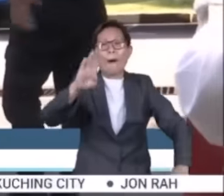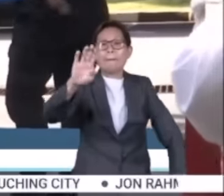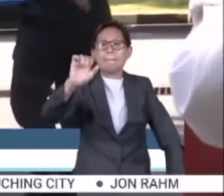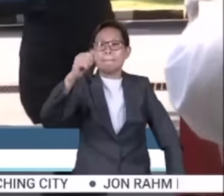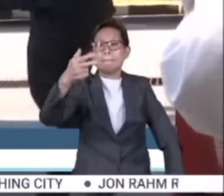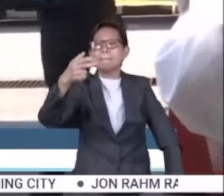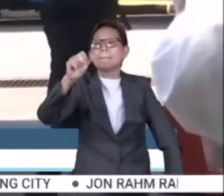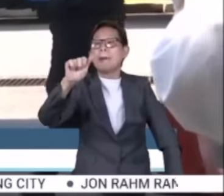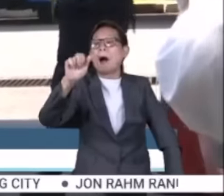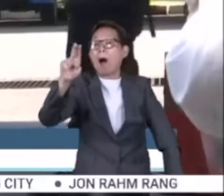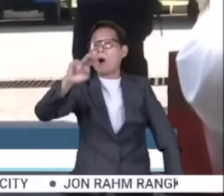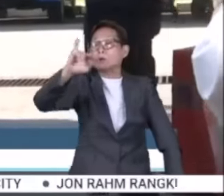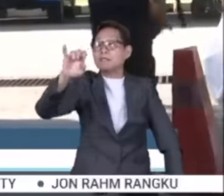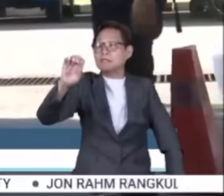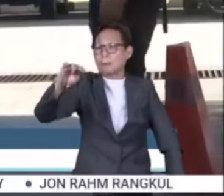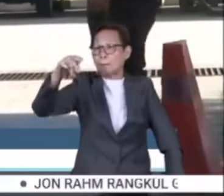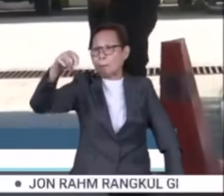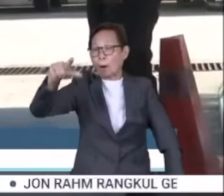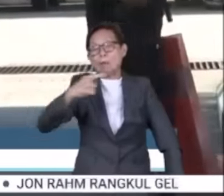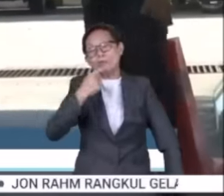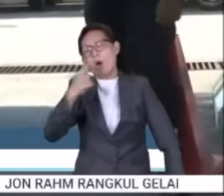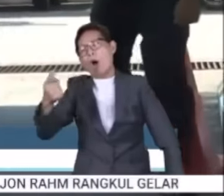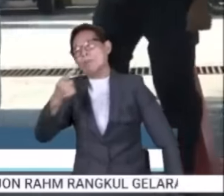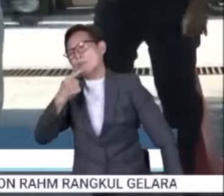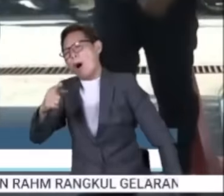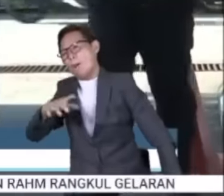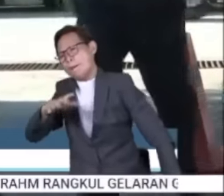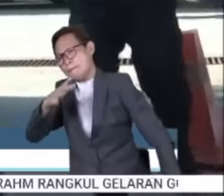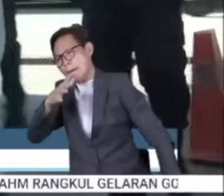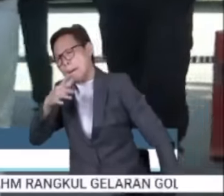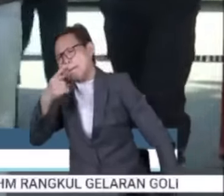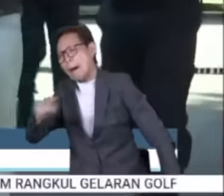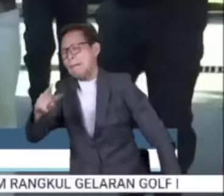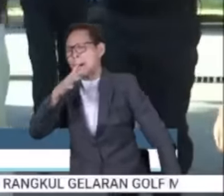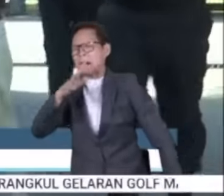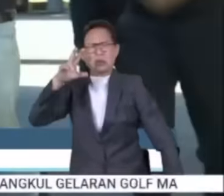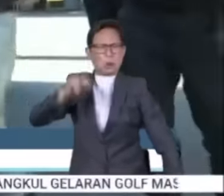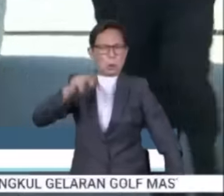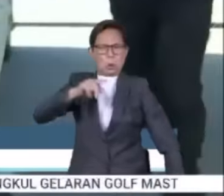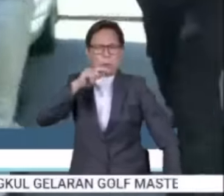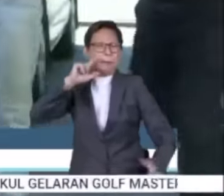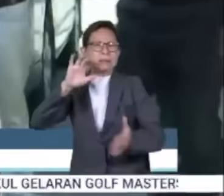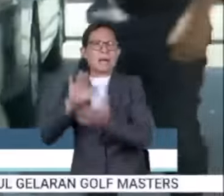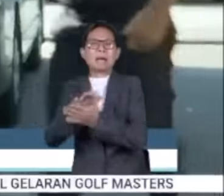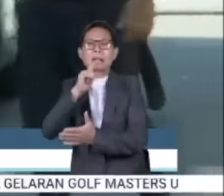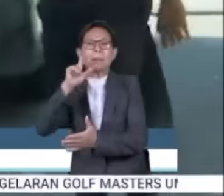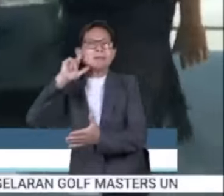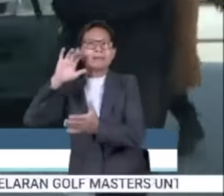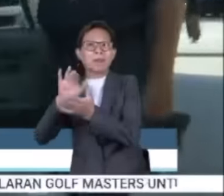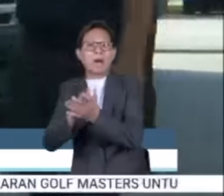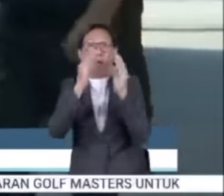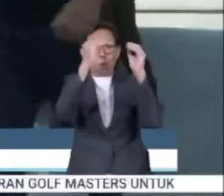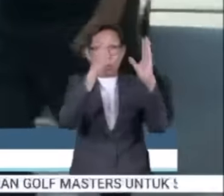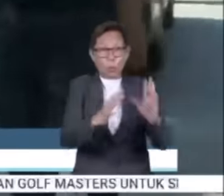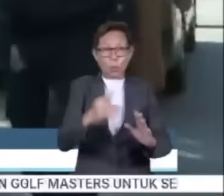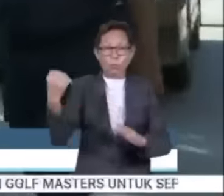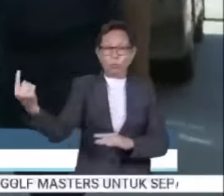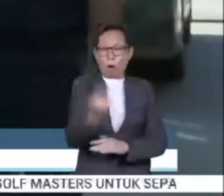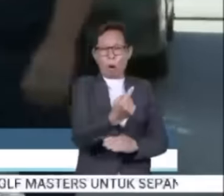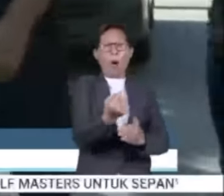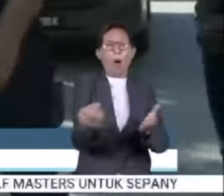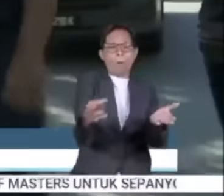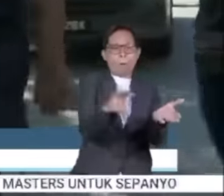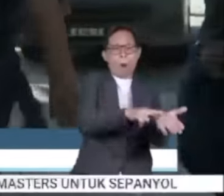Jempol. Tertuduh pernah mengadu perkara itu kepada ibunya namun dinafikan sehingga ibu mangsa tidak percaya. Bagaimanapun, guru mangsa tampil membawa mangsa